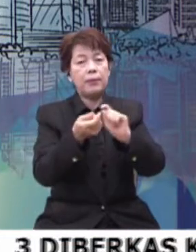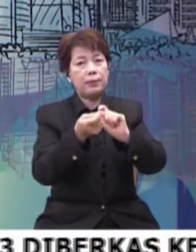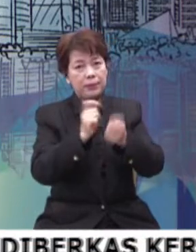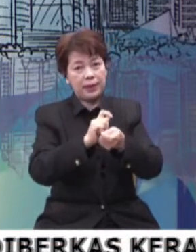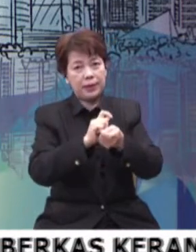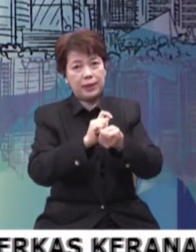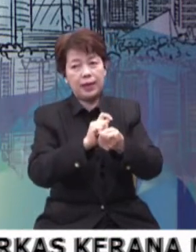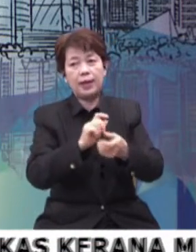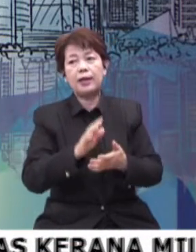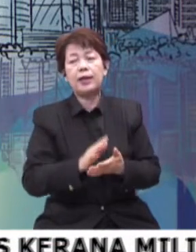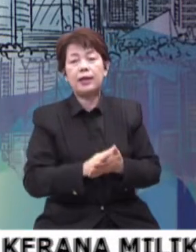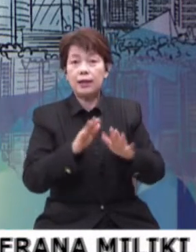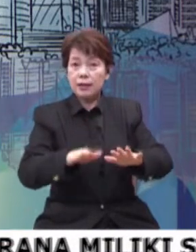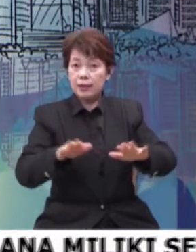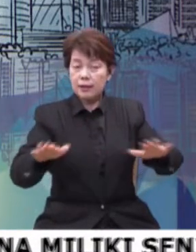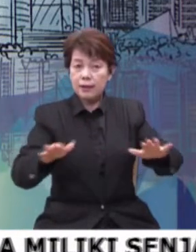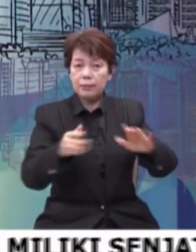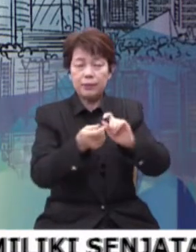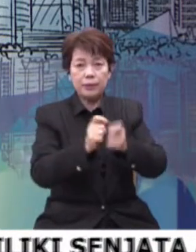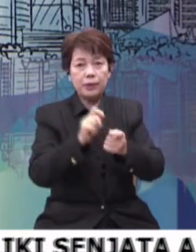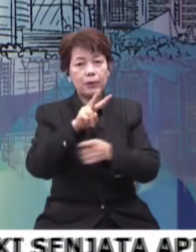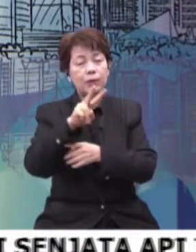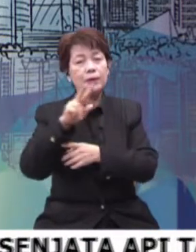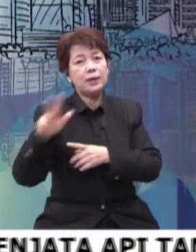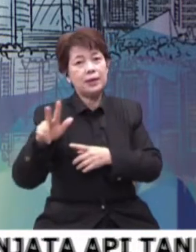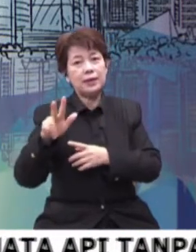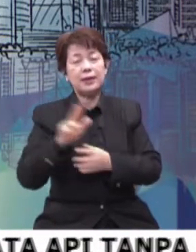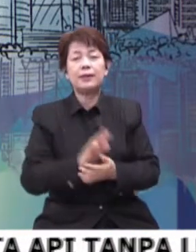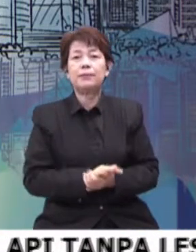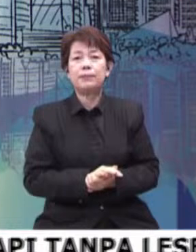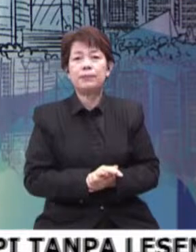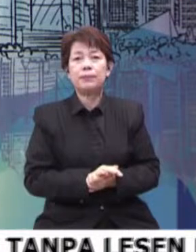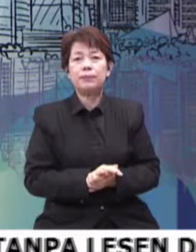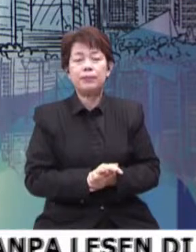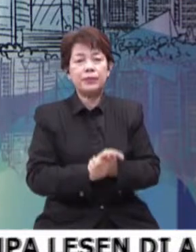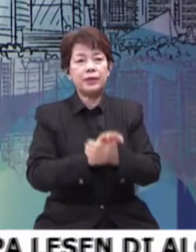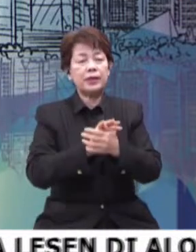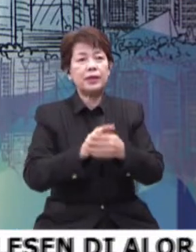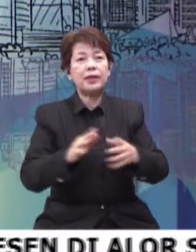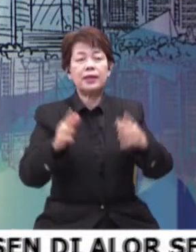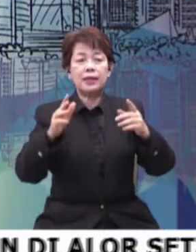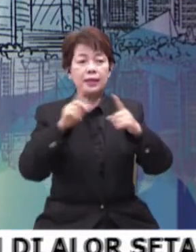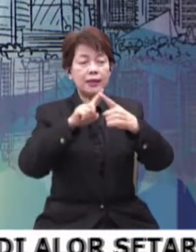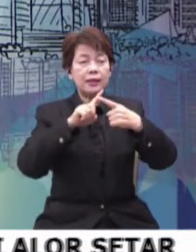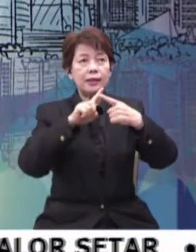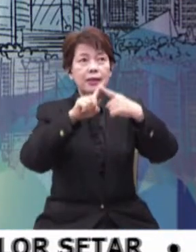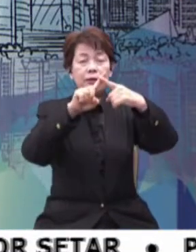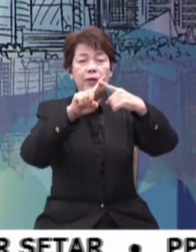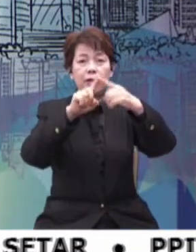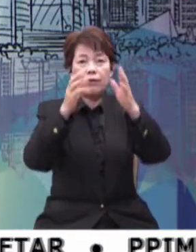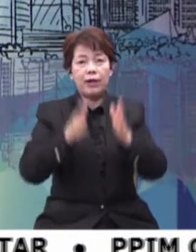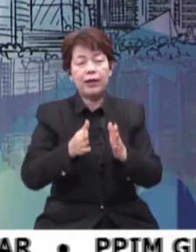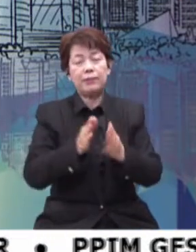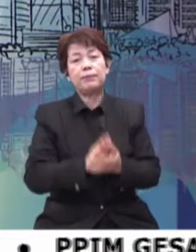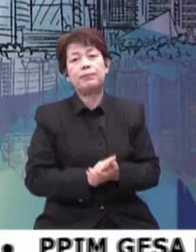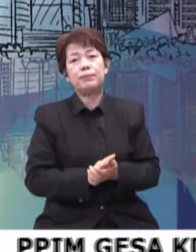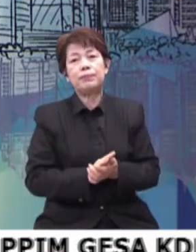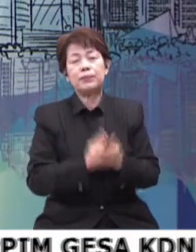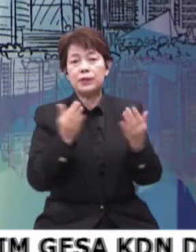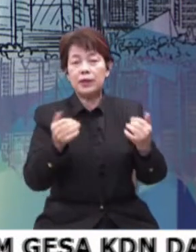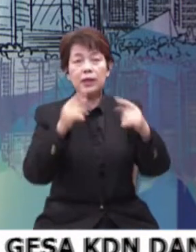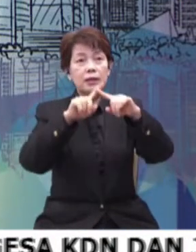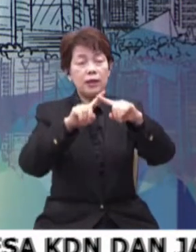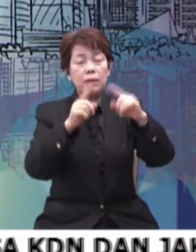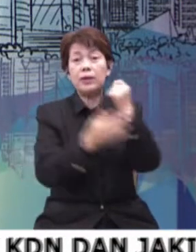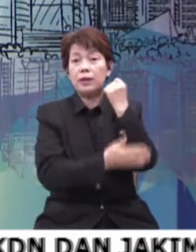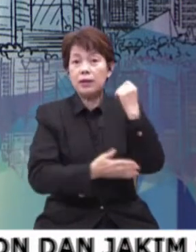keterangan saksi kanak-kanak pindahan 2023 yang telah diluruskan di dewan rakyat semalam dan juga ada beberapa perkara lagi dan kita terus saja ke dewan negara